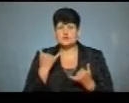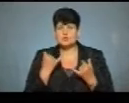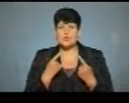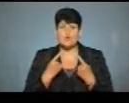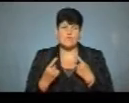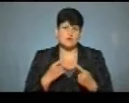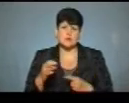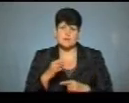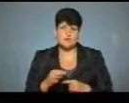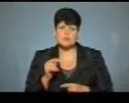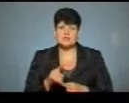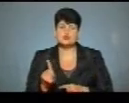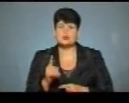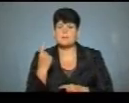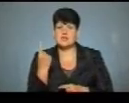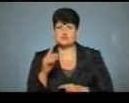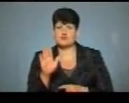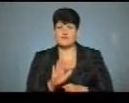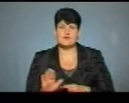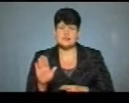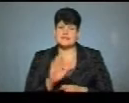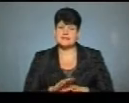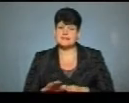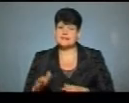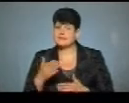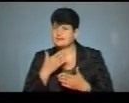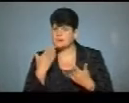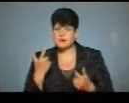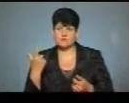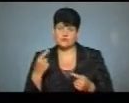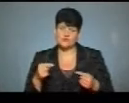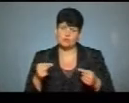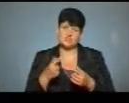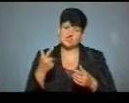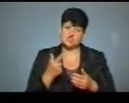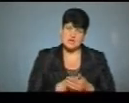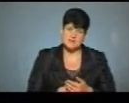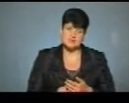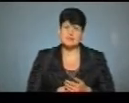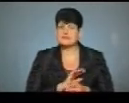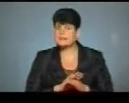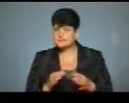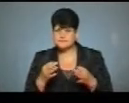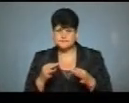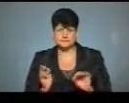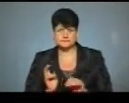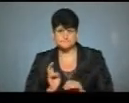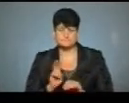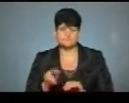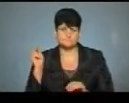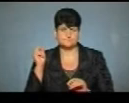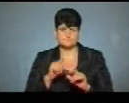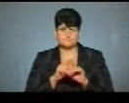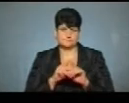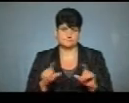про те, що 1 вересня дітей, які не мають відповідних щеплень, не пускатимуть до